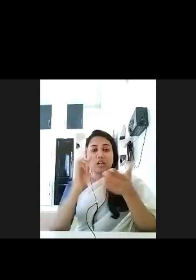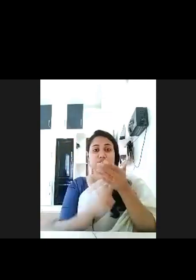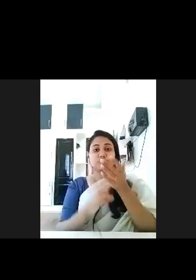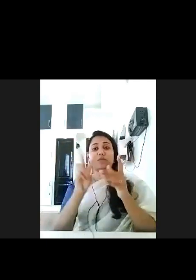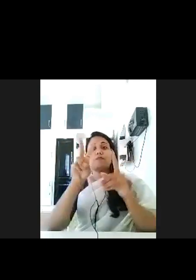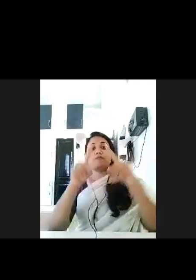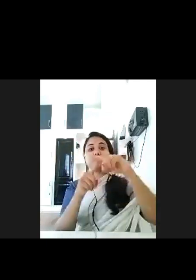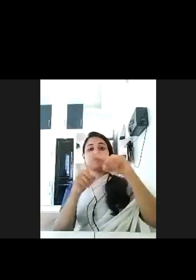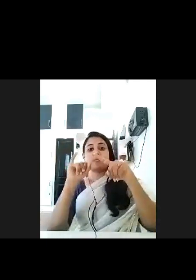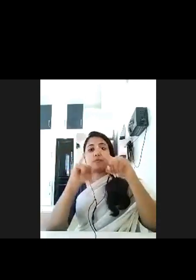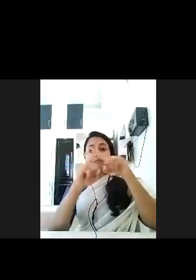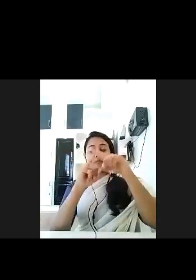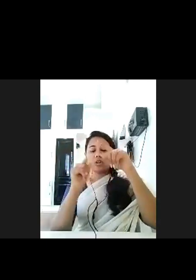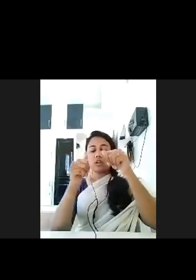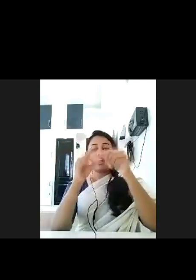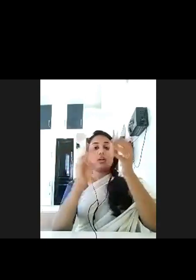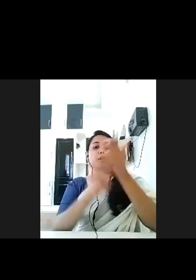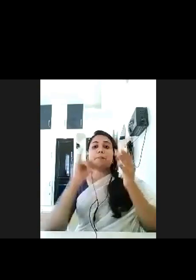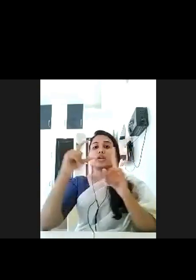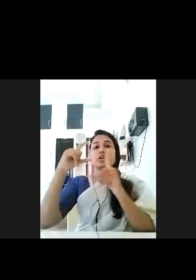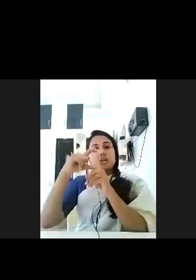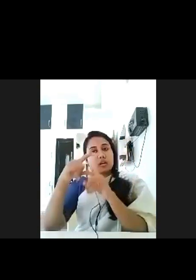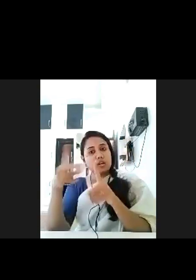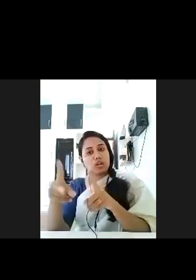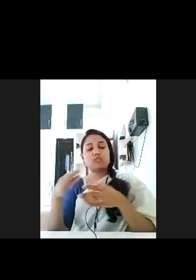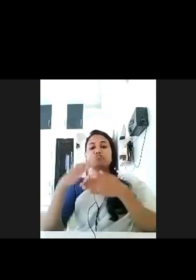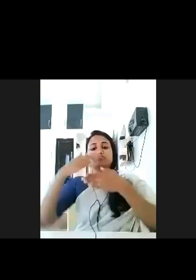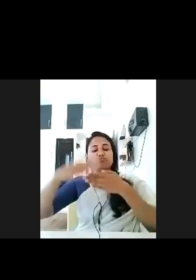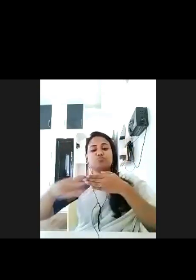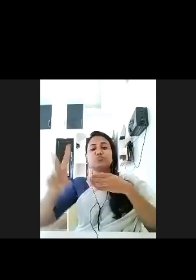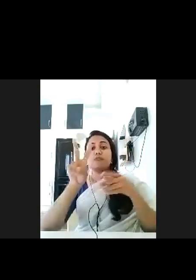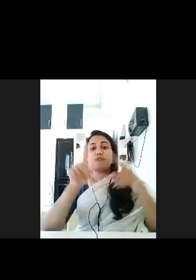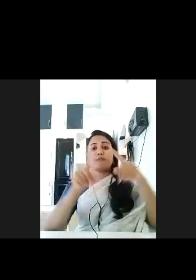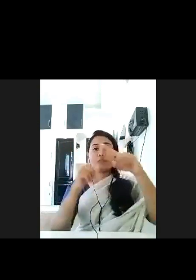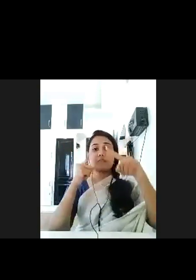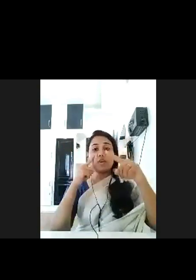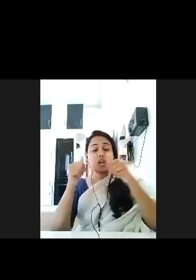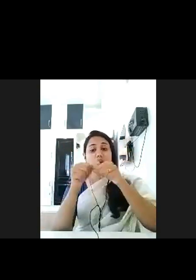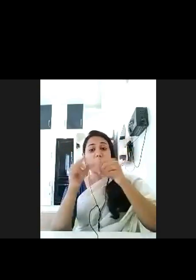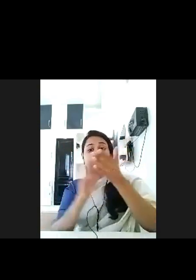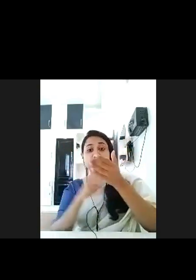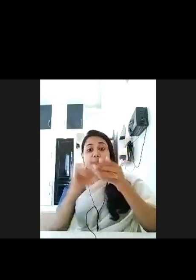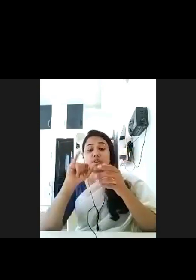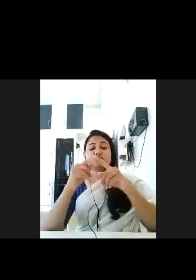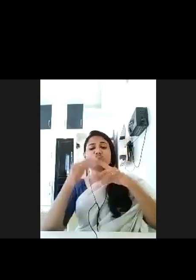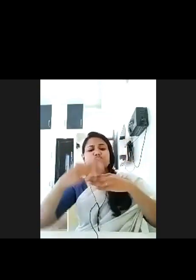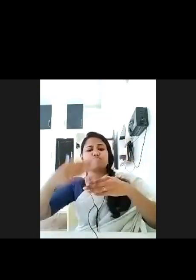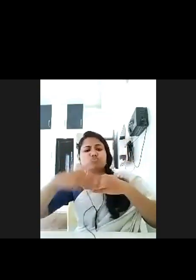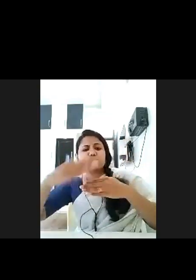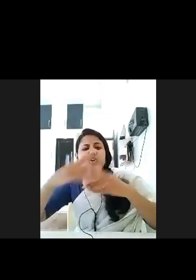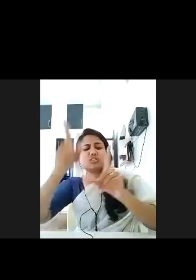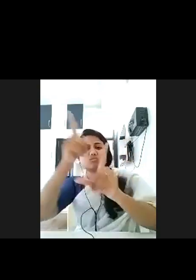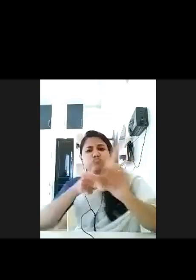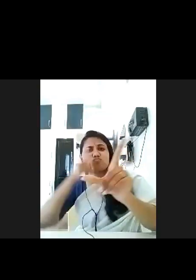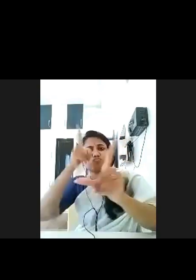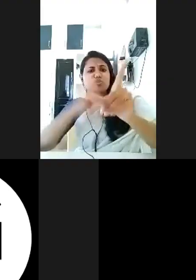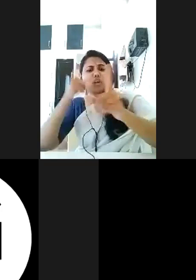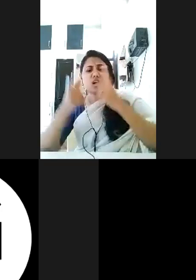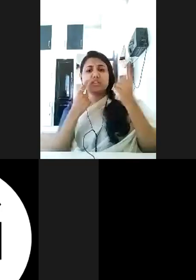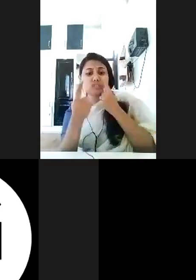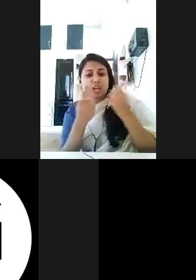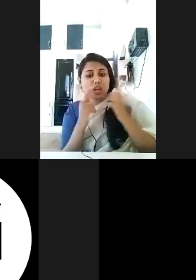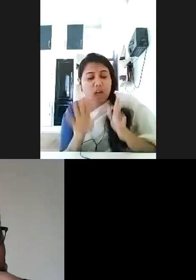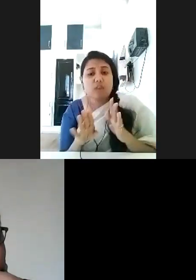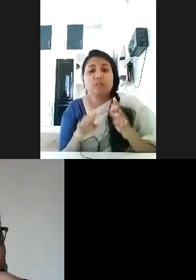പ്രധാനമാണ്. വിറ്റമിൻ ഡി റെഗുലറായിട്ട് കൊല്ലത്തിനൊരിക്കൽ ചെക്ക് ചെയ്യേണ്ട ആവശ്യം ഉണ്ടാവും. 4 വയസ്സ് കഴിഞ്ഞുള്ള കുട്ടികൾക്ക് ഡെക്സ പറഞ്ഞ ബോൺ